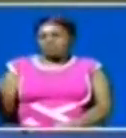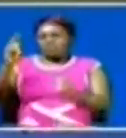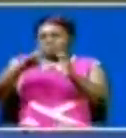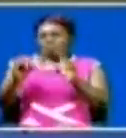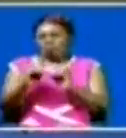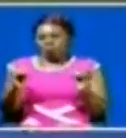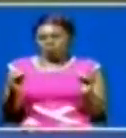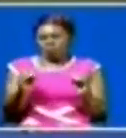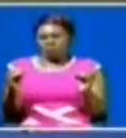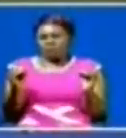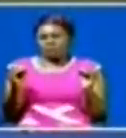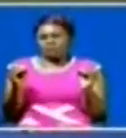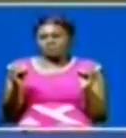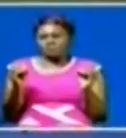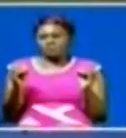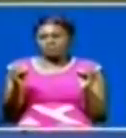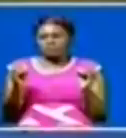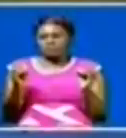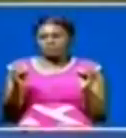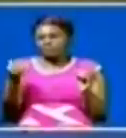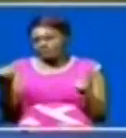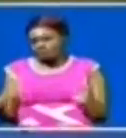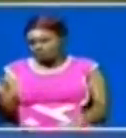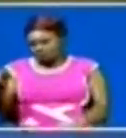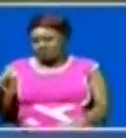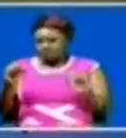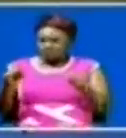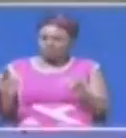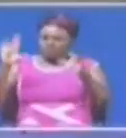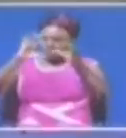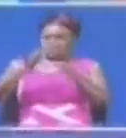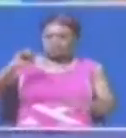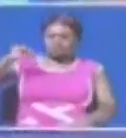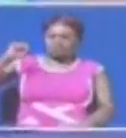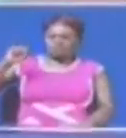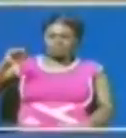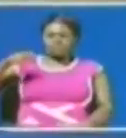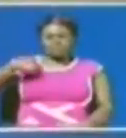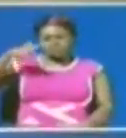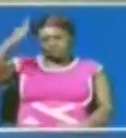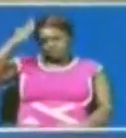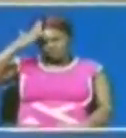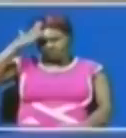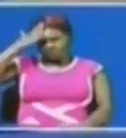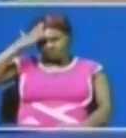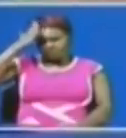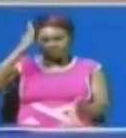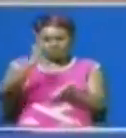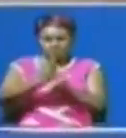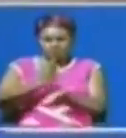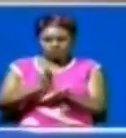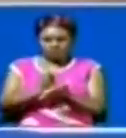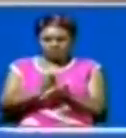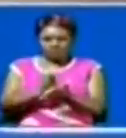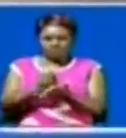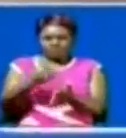aingie siasani. Je, wewe mtoto wako akija leo ungependa aingie siasani, utamruhusu? Ninajua kwa kusema kweli